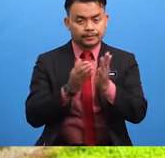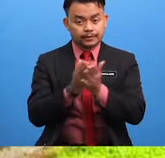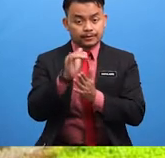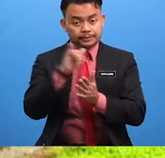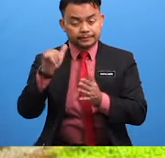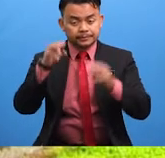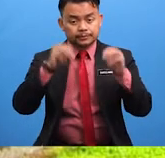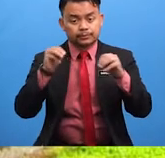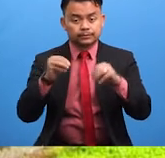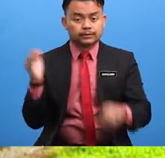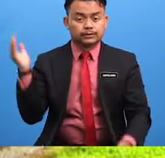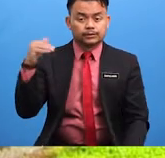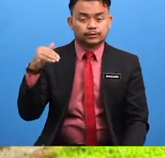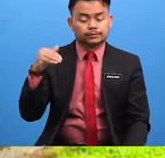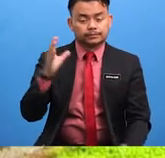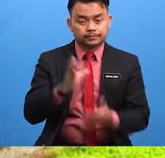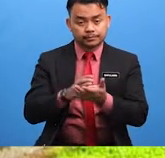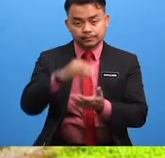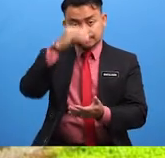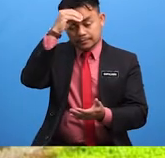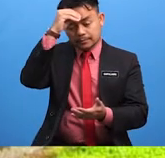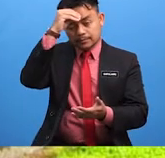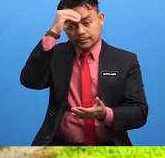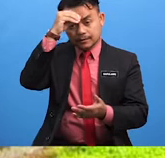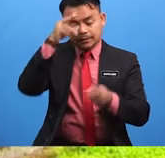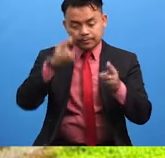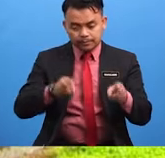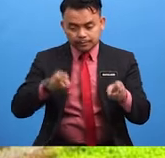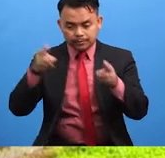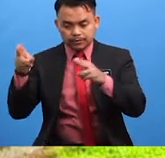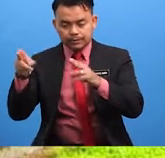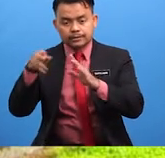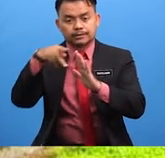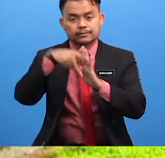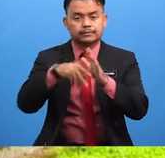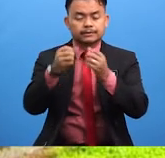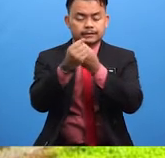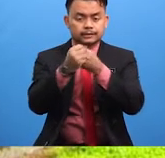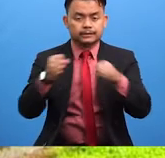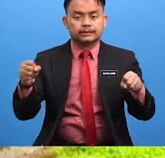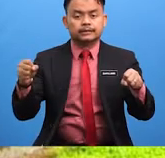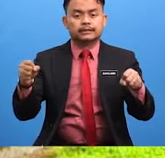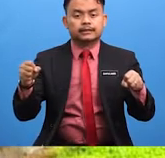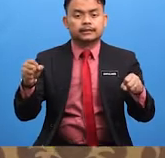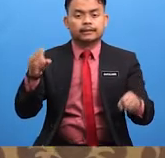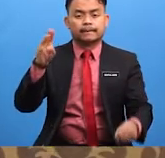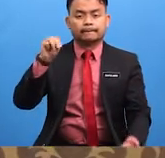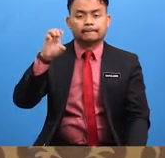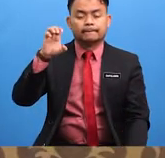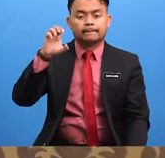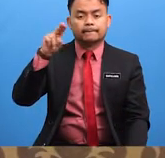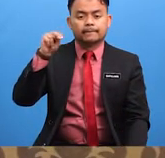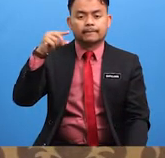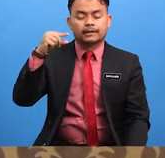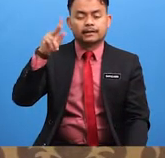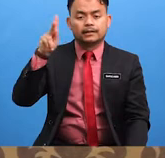murid-murid, mari kita mempelajari proses penyediaan mengkuang atau pandan.